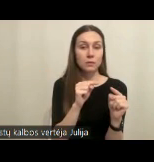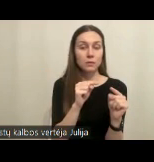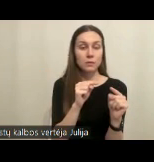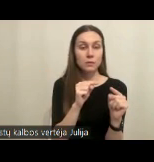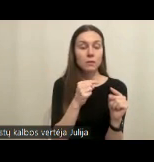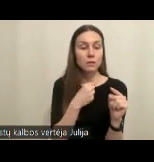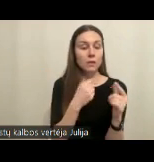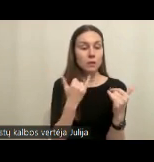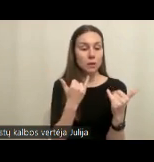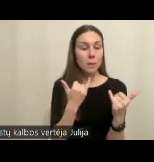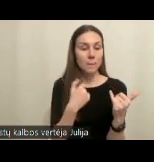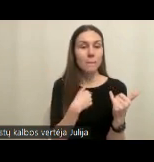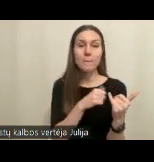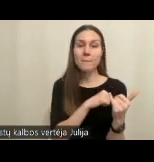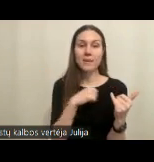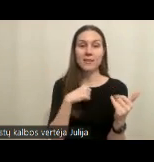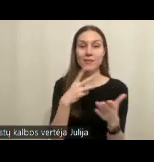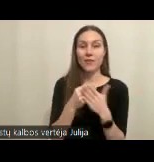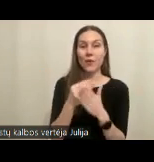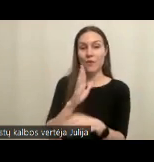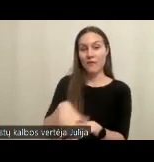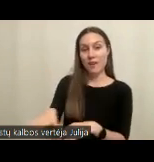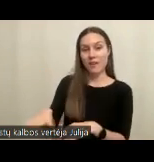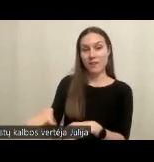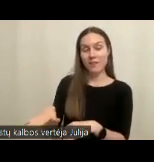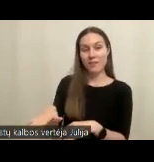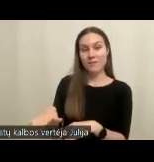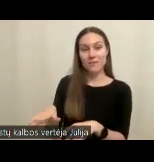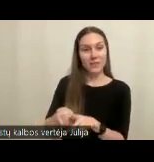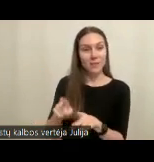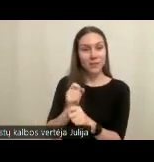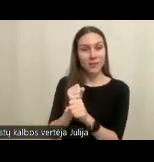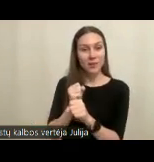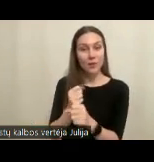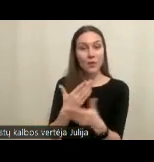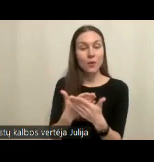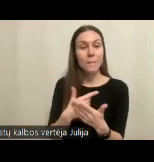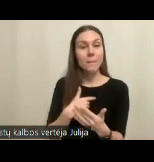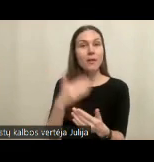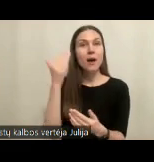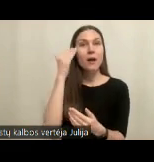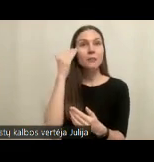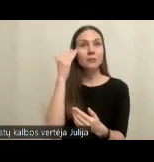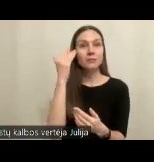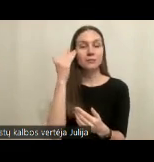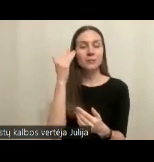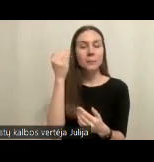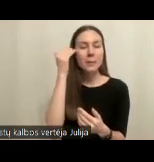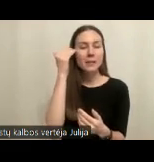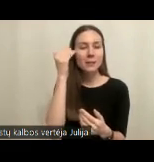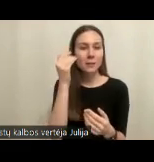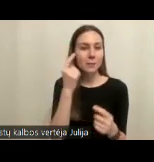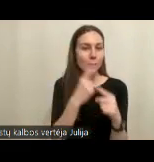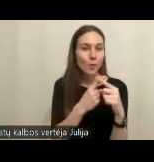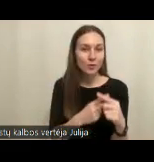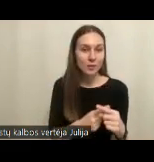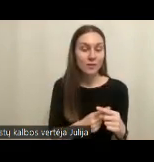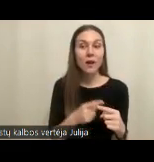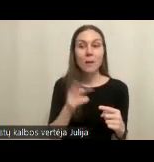aš dabar pati tą darau savo vaikams, nes mano atminties ir prisiminimai yra labai pozityvus, kai man buvo skaitoma